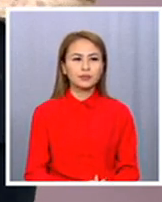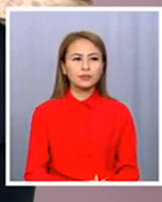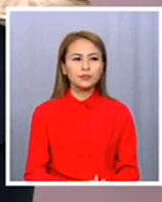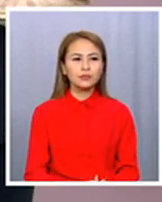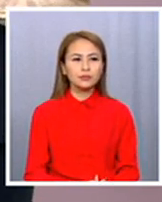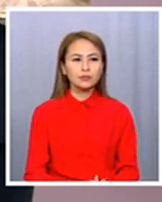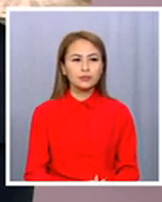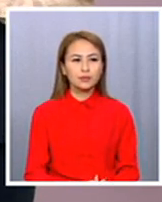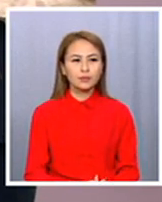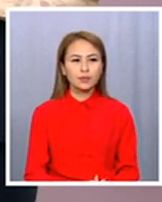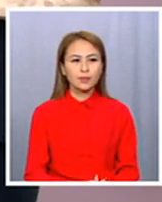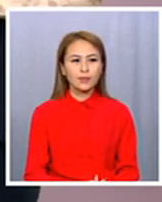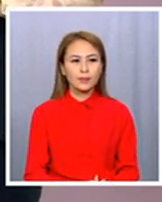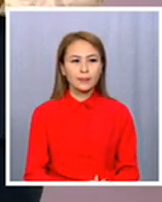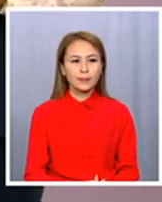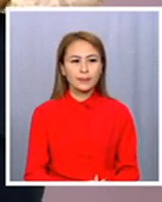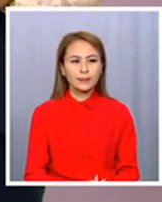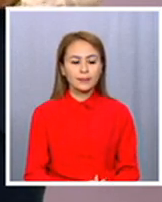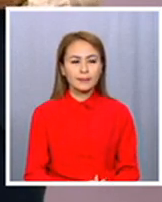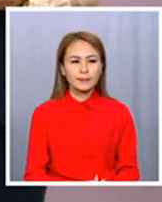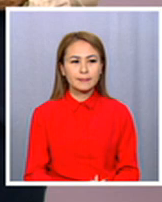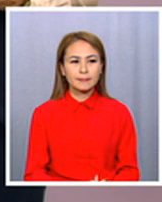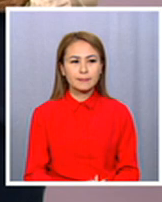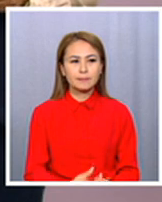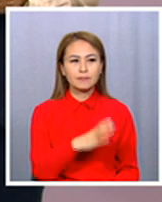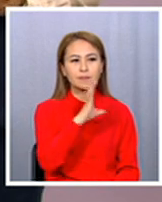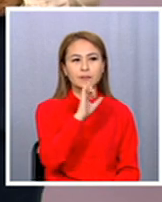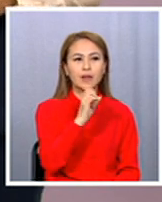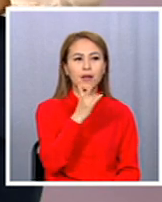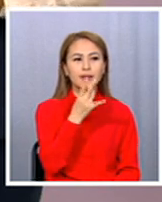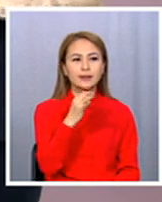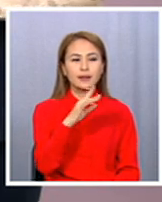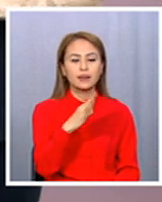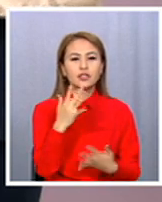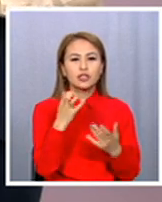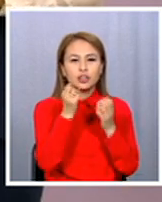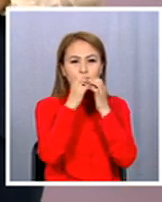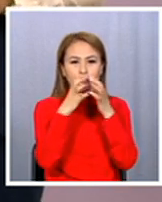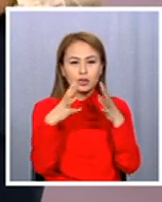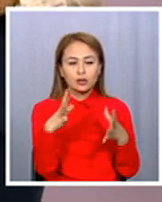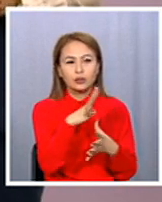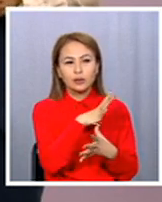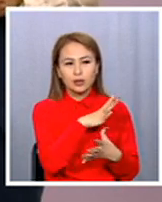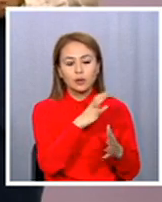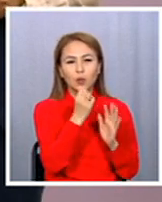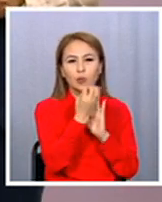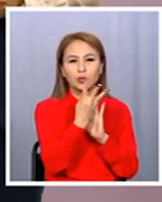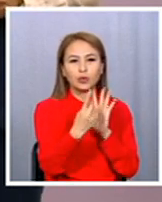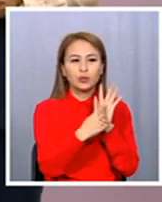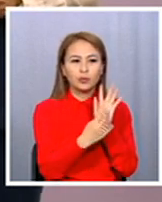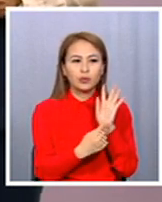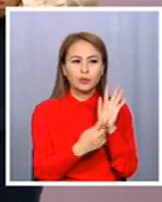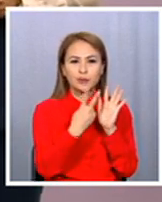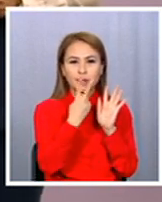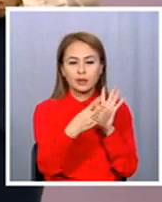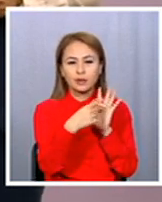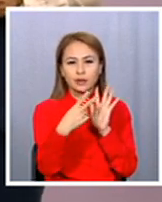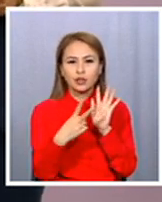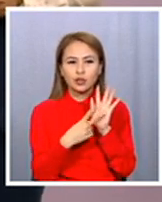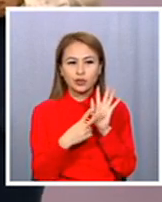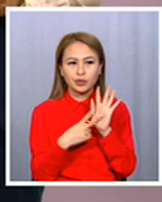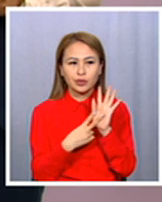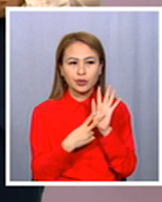Олай болса, өздеріңді тексеріңдер. Сәния неше шар үрлеген табу үшін 14-ті 2-ге бөлеміз. Мәні 7-ге